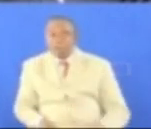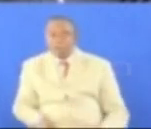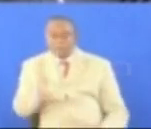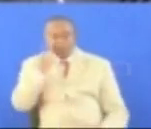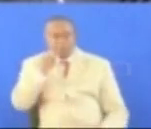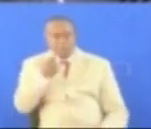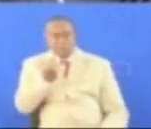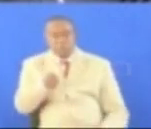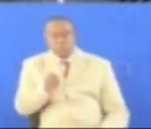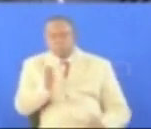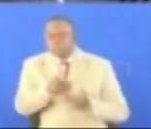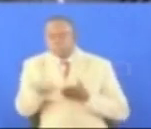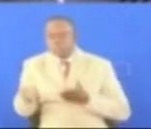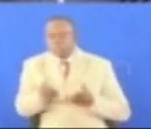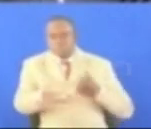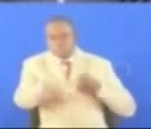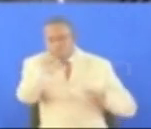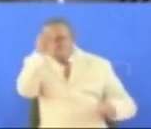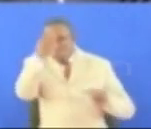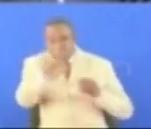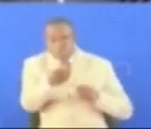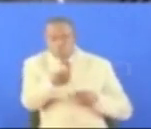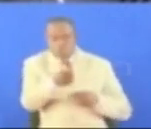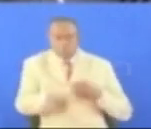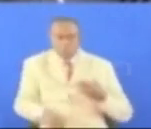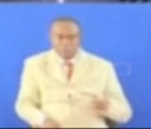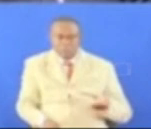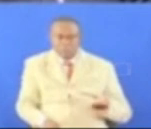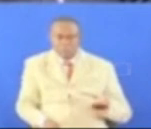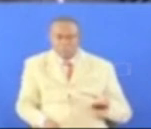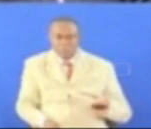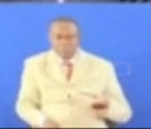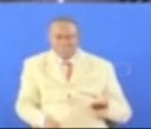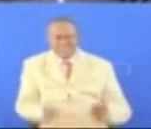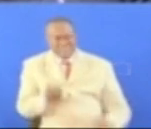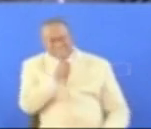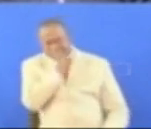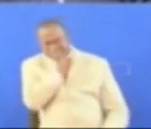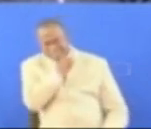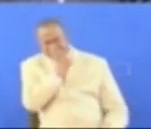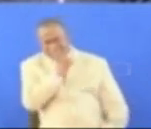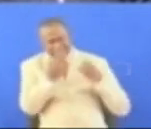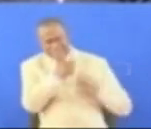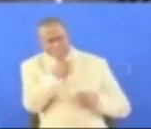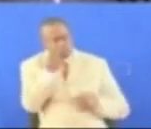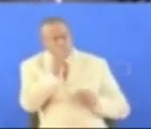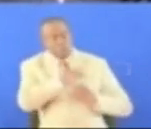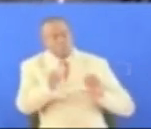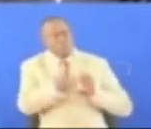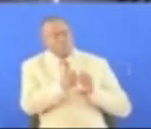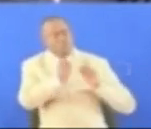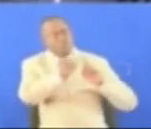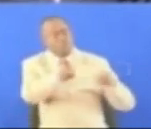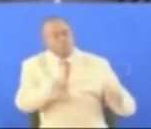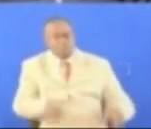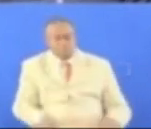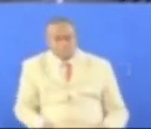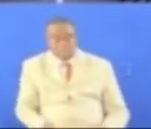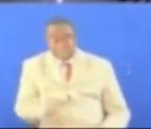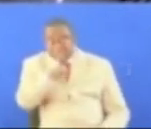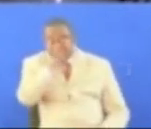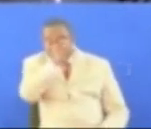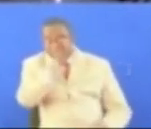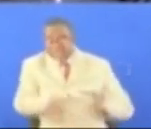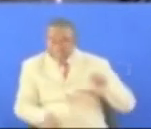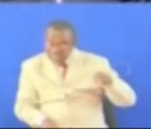mahali mmetupeleka tukafundishwe tukopeshwe, lakini madam, mbona kama vile watufundisha mambo fulani in this country